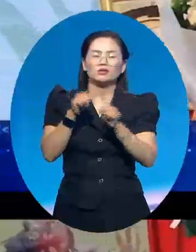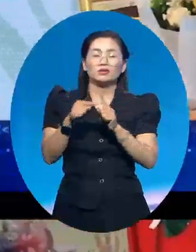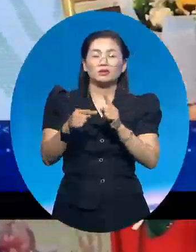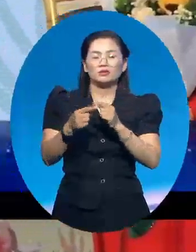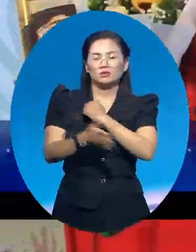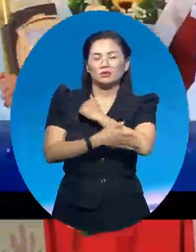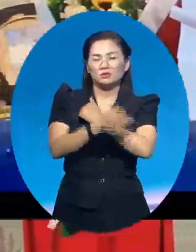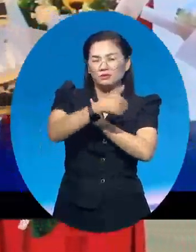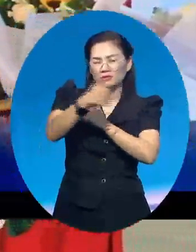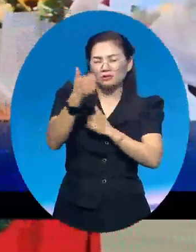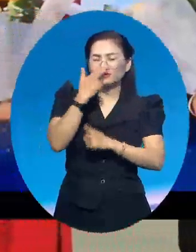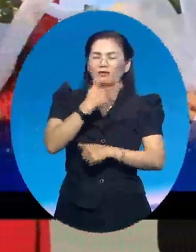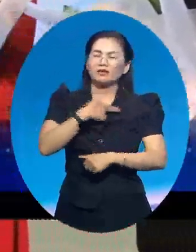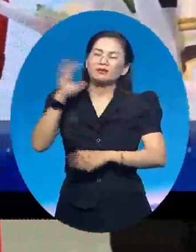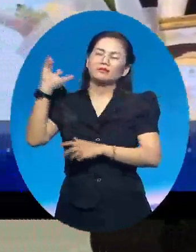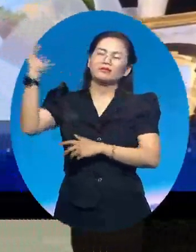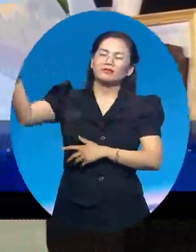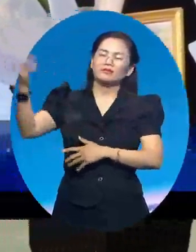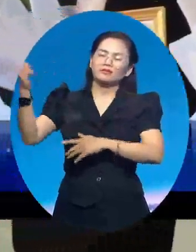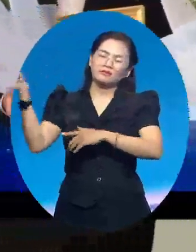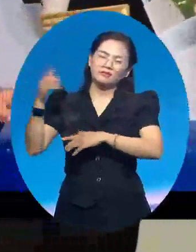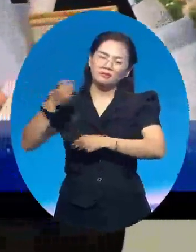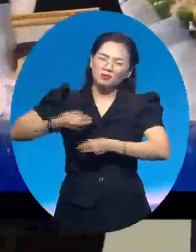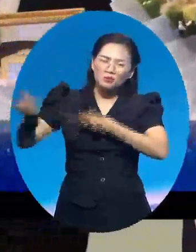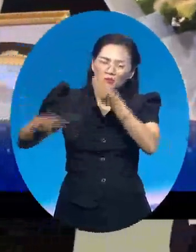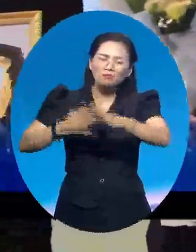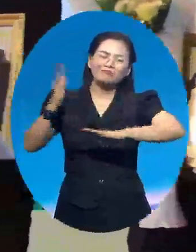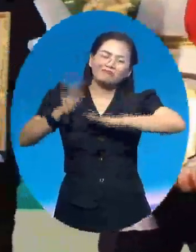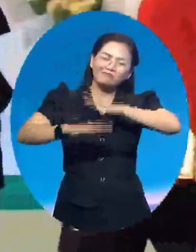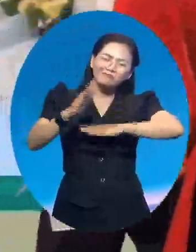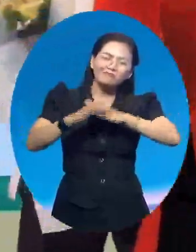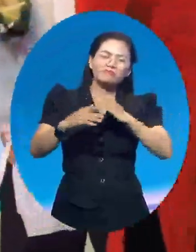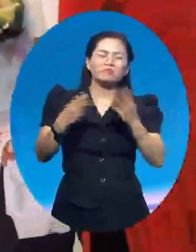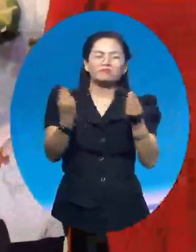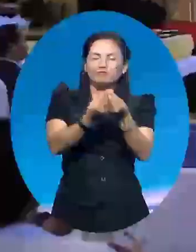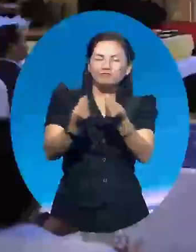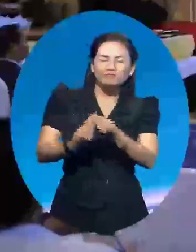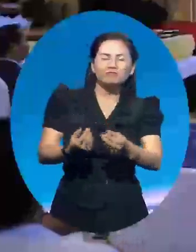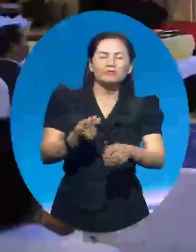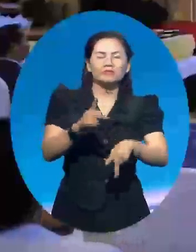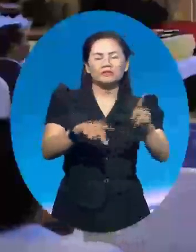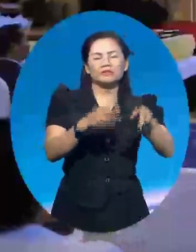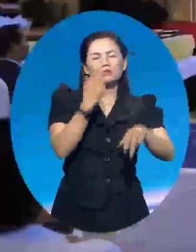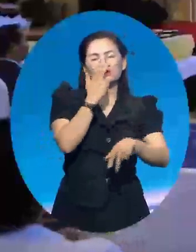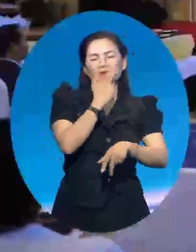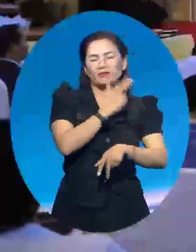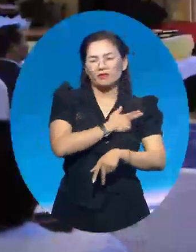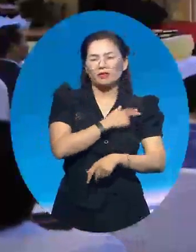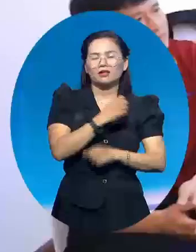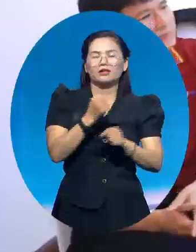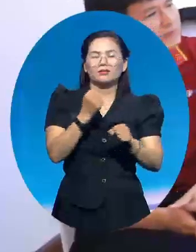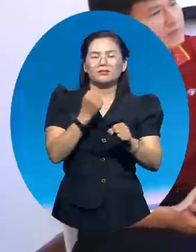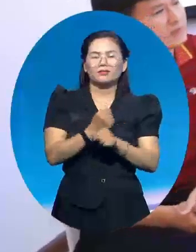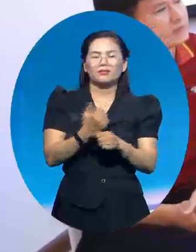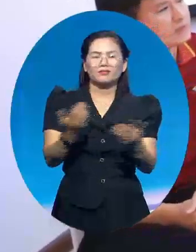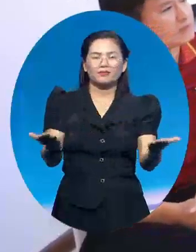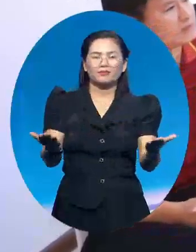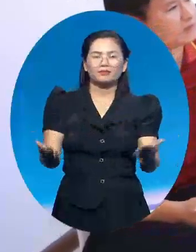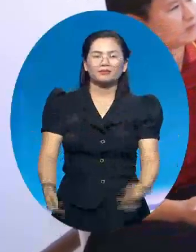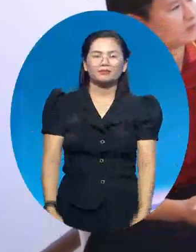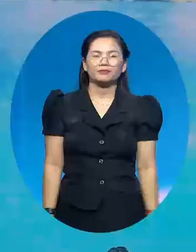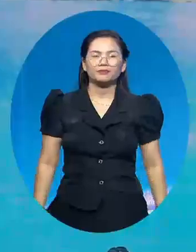giới thông qua văn hóa ẩm thực, thúc đẩy cạnh tranh quốc gia, đóng góp quan trọng trong phát triển kinh tế Việt Nam trong giai đoạn mạnh mẽ và bền